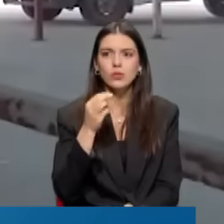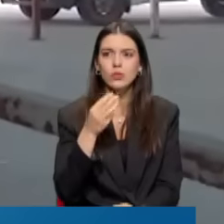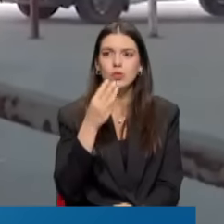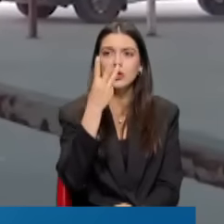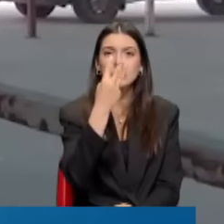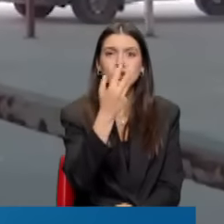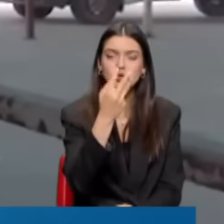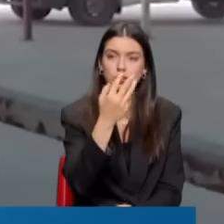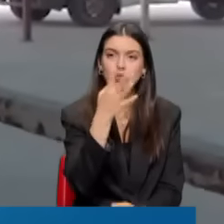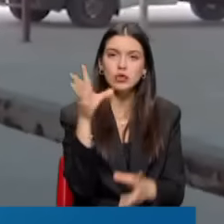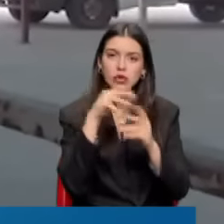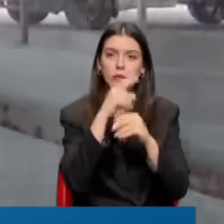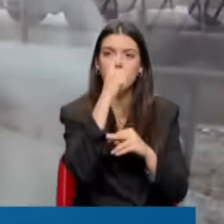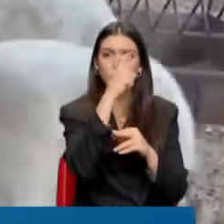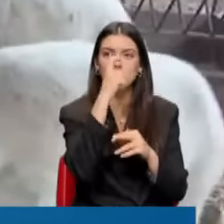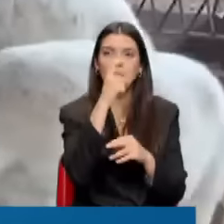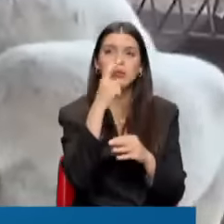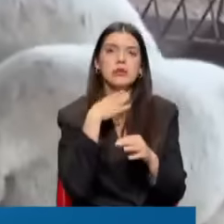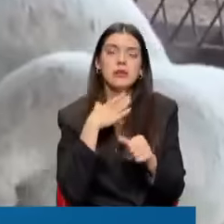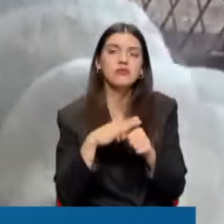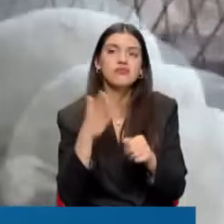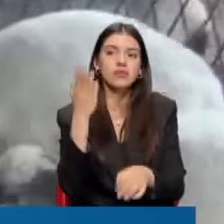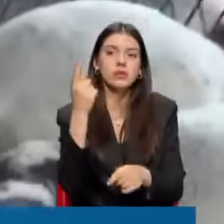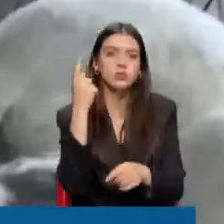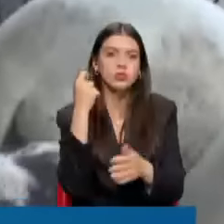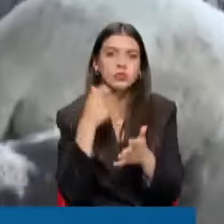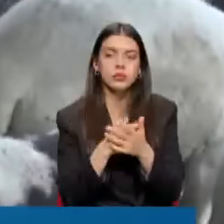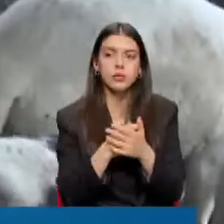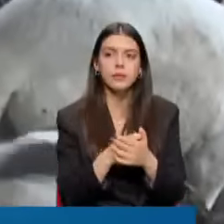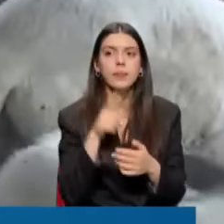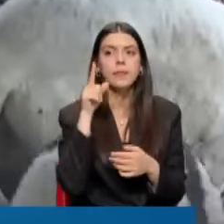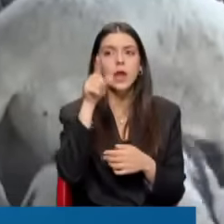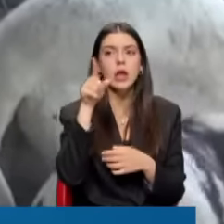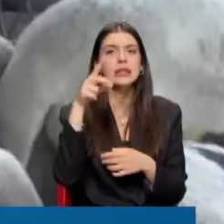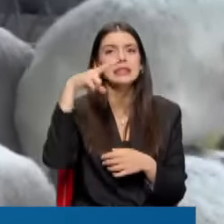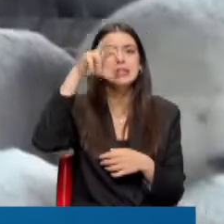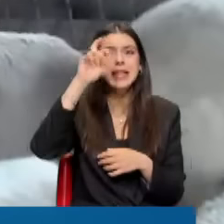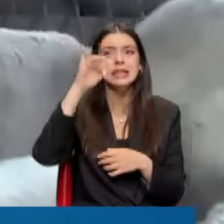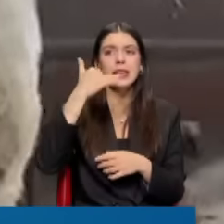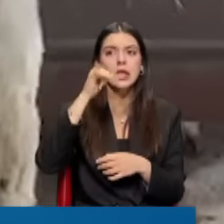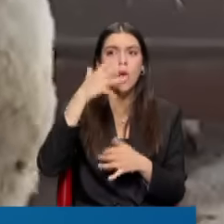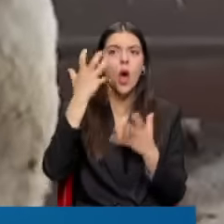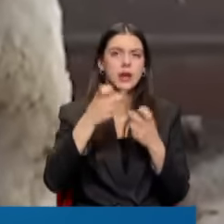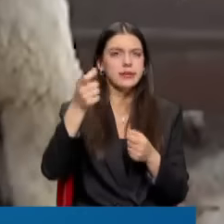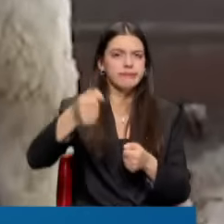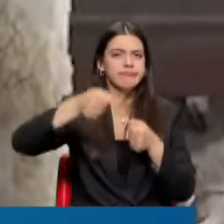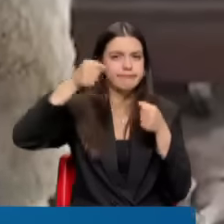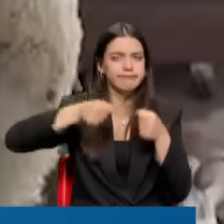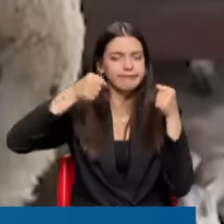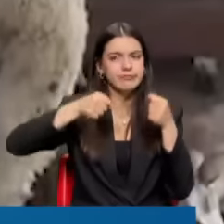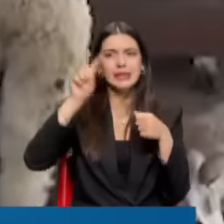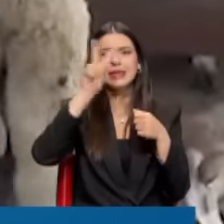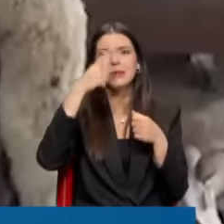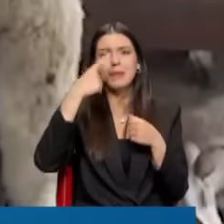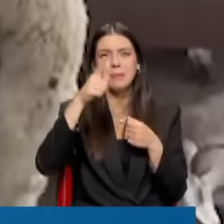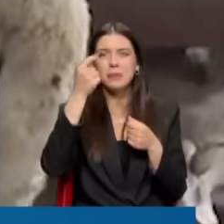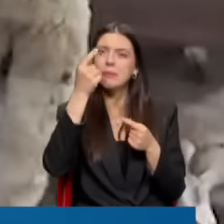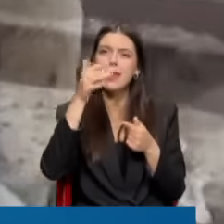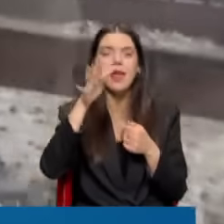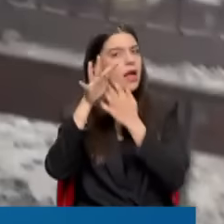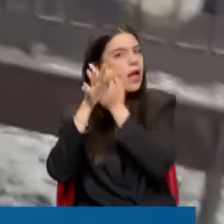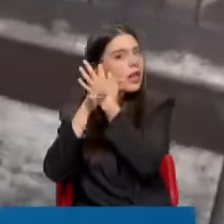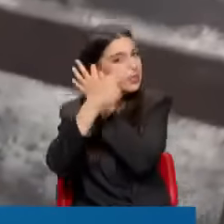toplan 9 lir istis vereceğiz elimdeki koyunun canlı ağırlığı 80 kilogram civarında 20.000 L civarında bir paraya